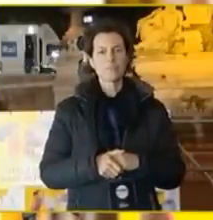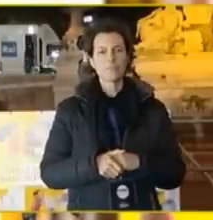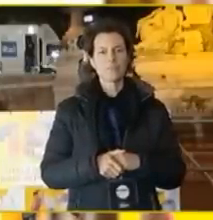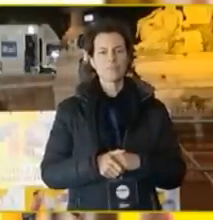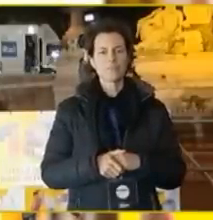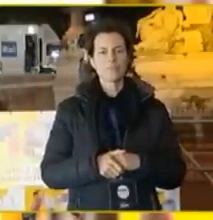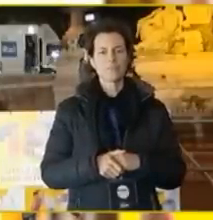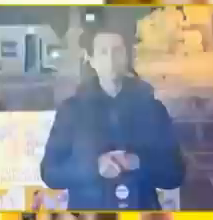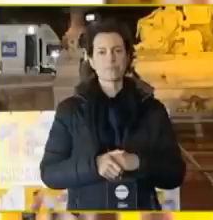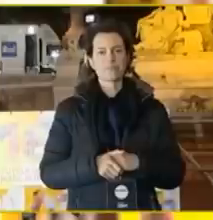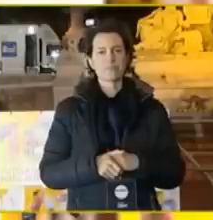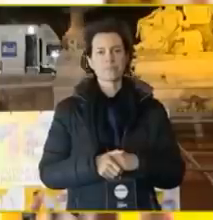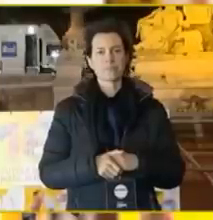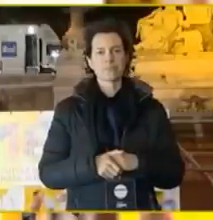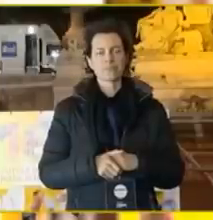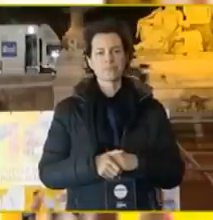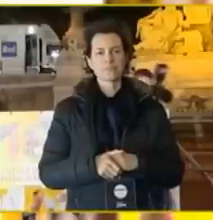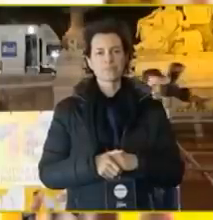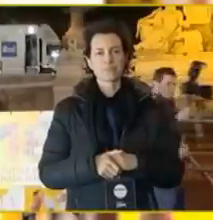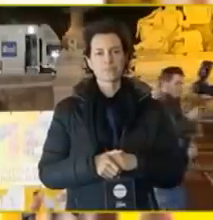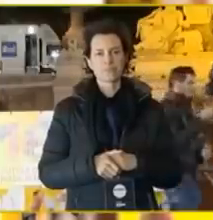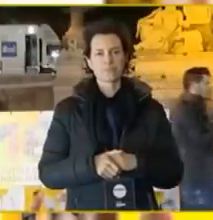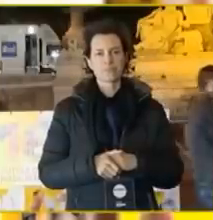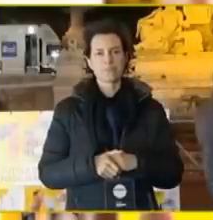io ve lo dico perché